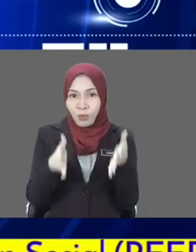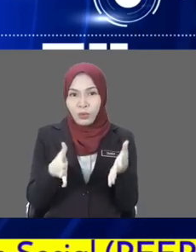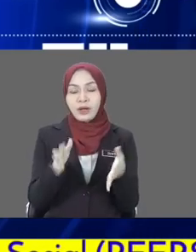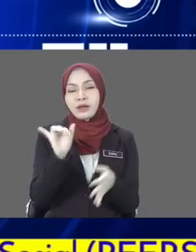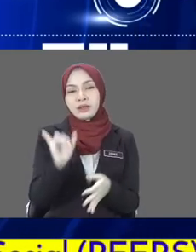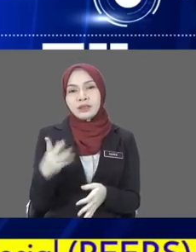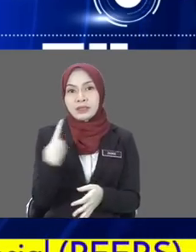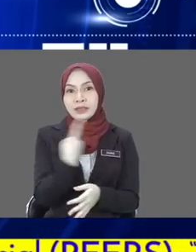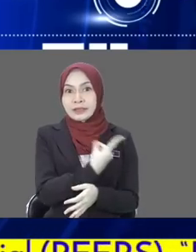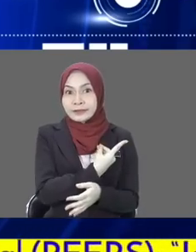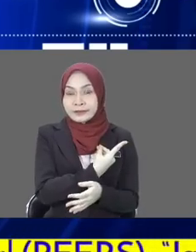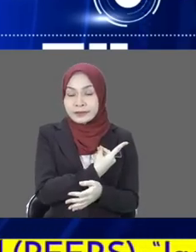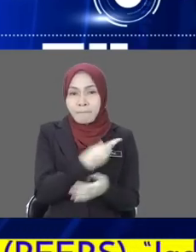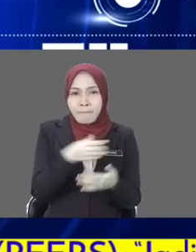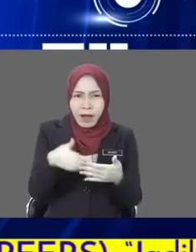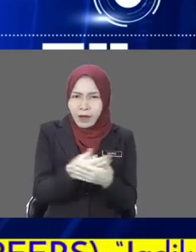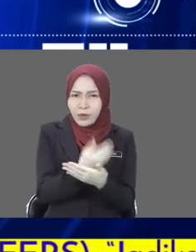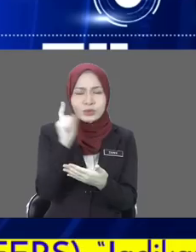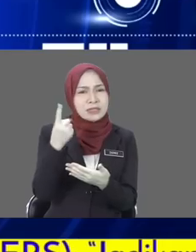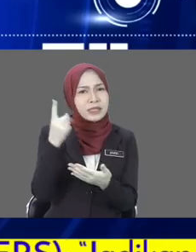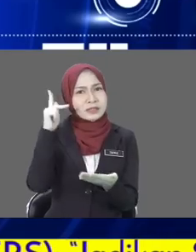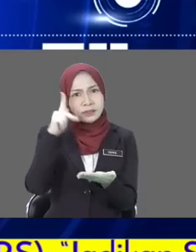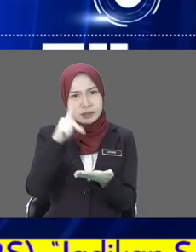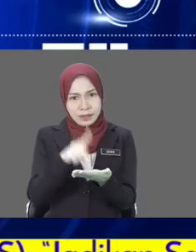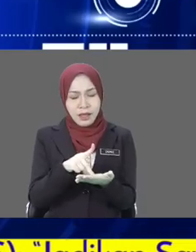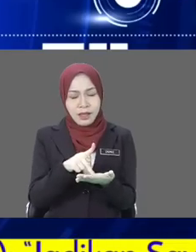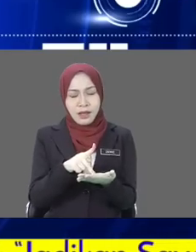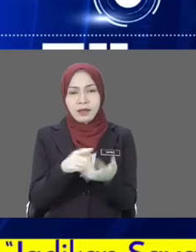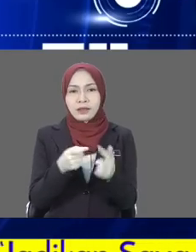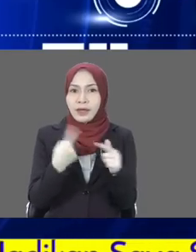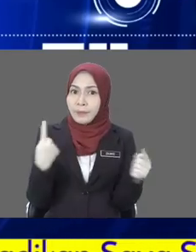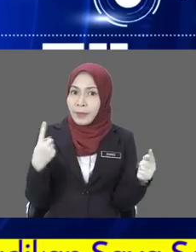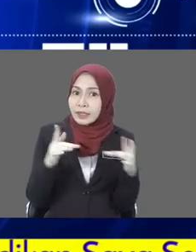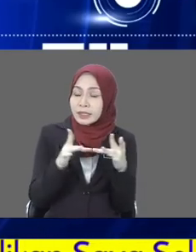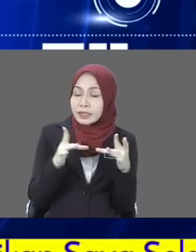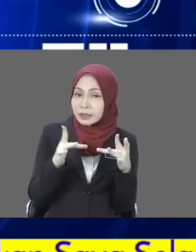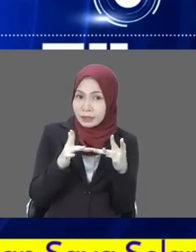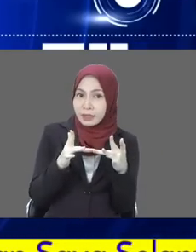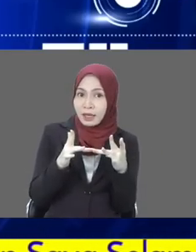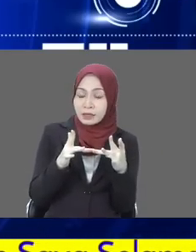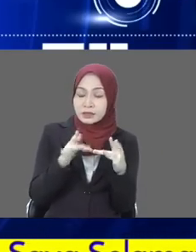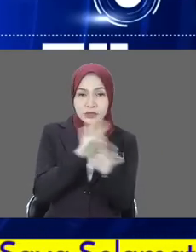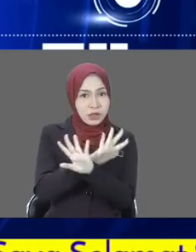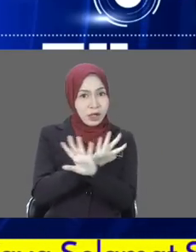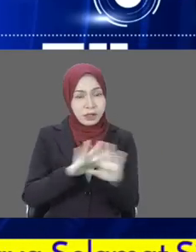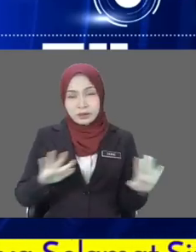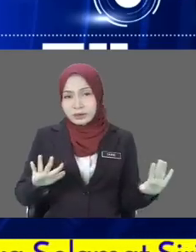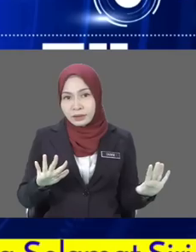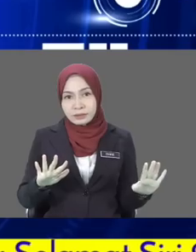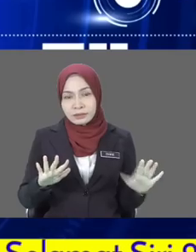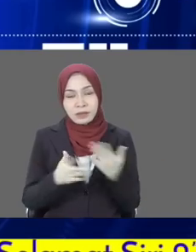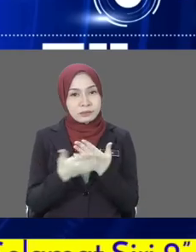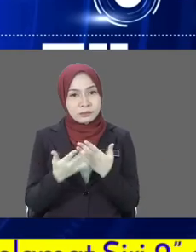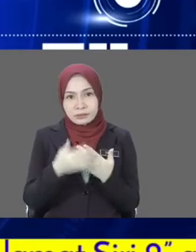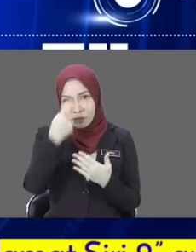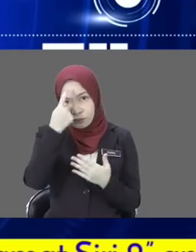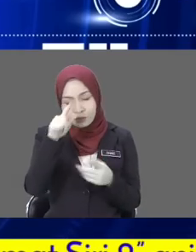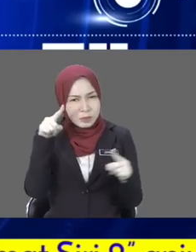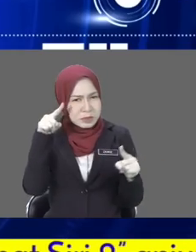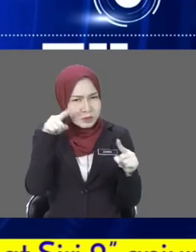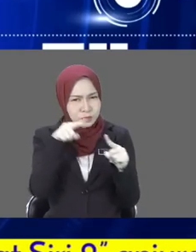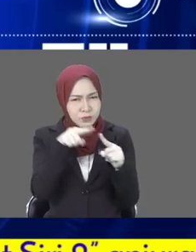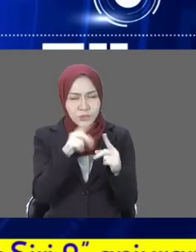yang mana perkenalan melalui media sosial contohnya jangan sesekali mudah untuk bersetuju